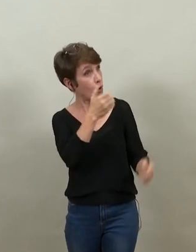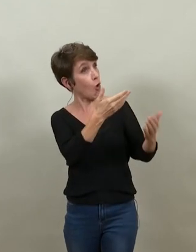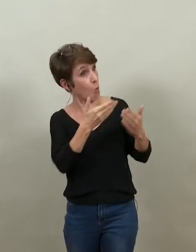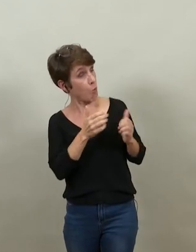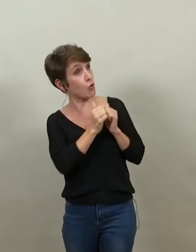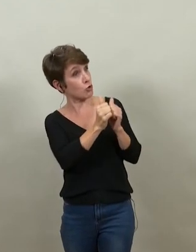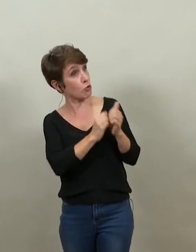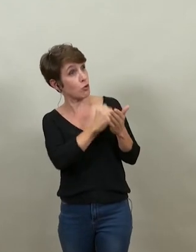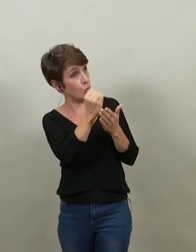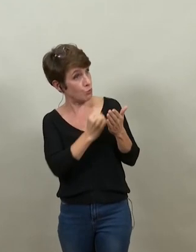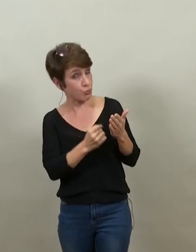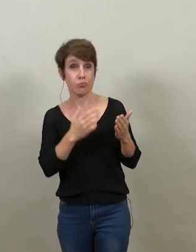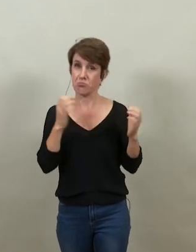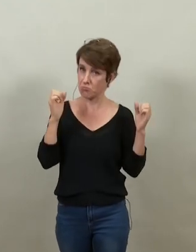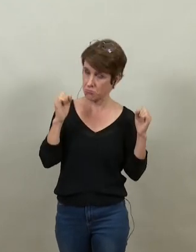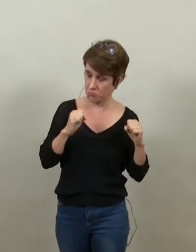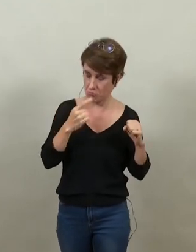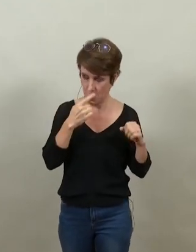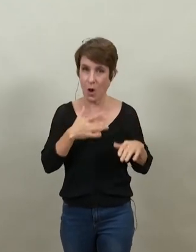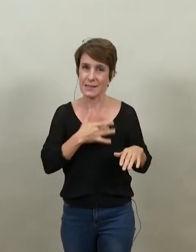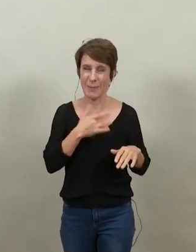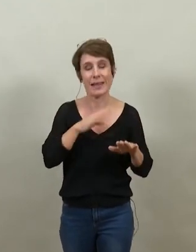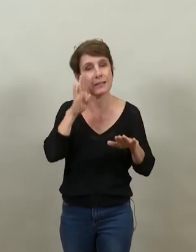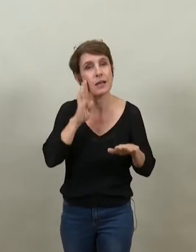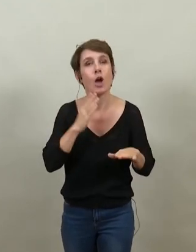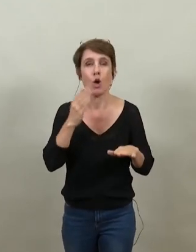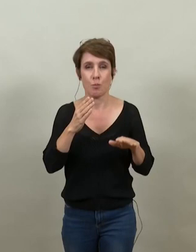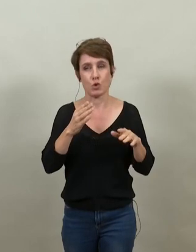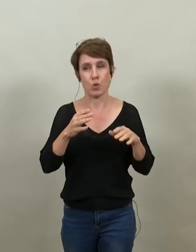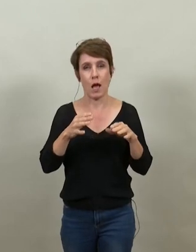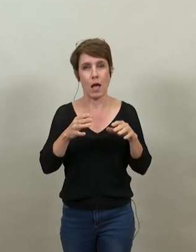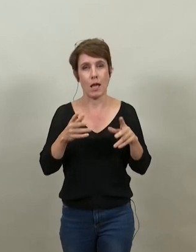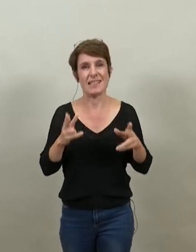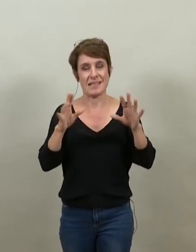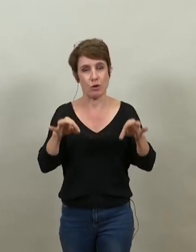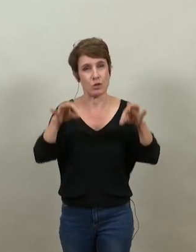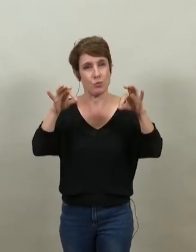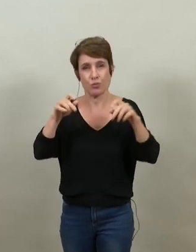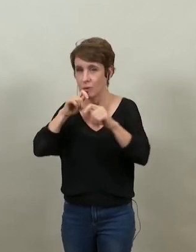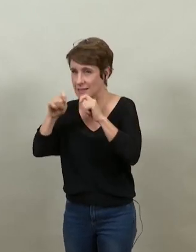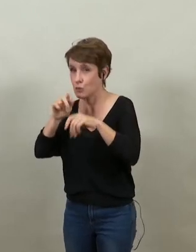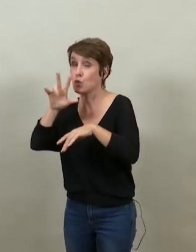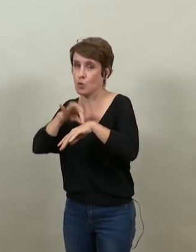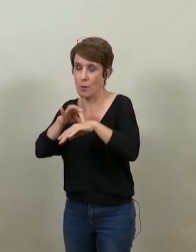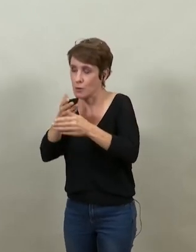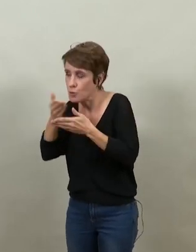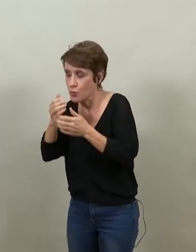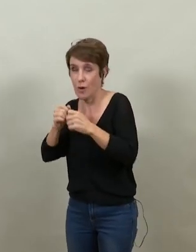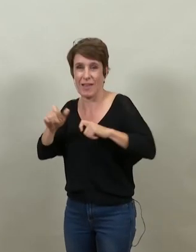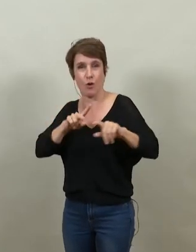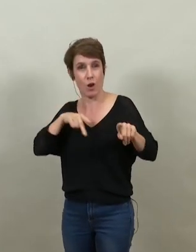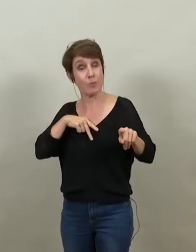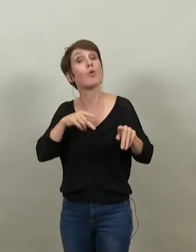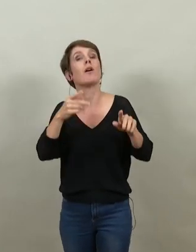tendue je demande pour cela donc 3 minutes de pause que je puisse voir avec mon collègue suspension de séance pour 3